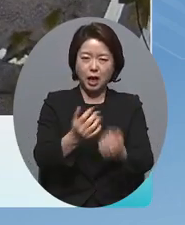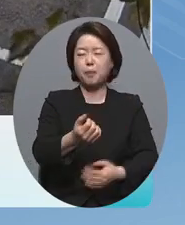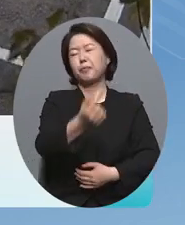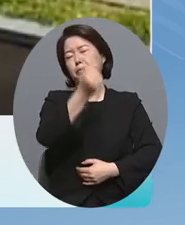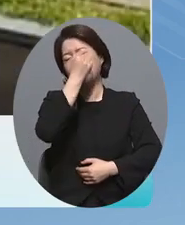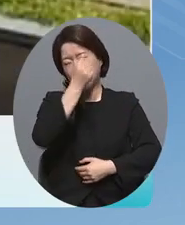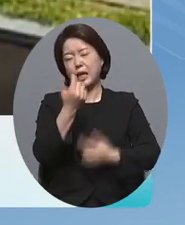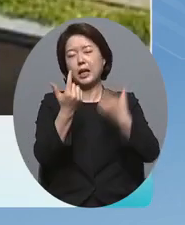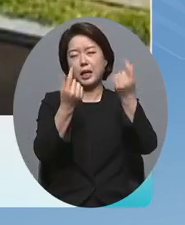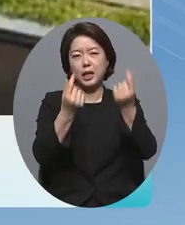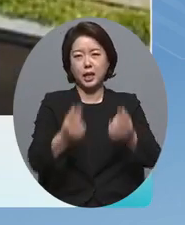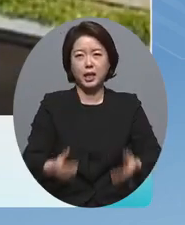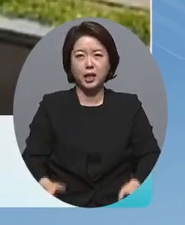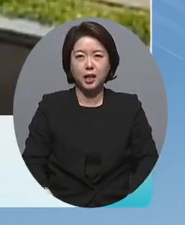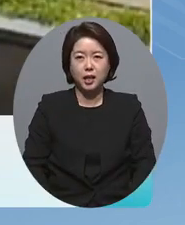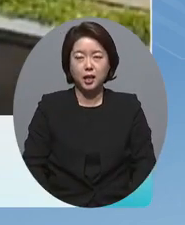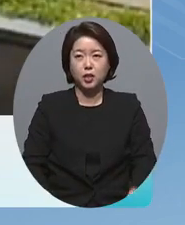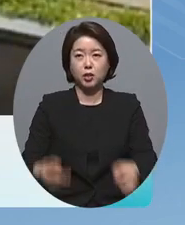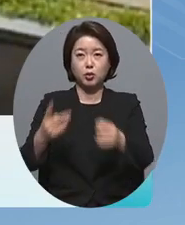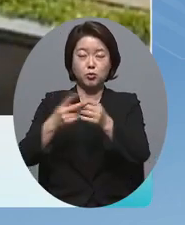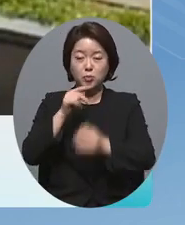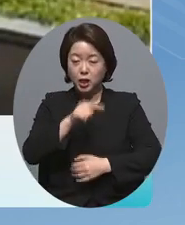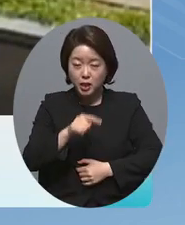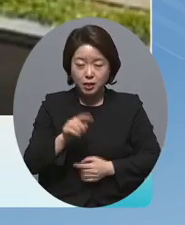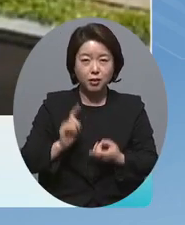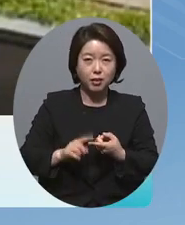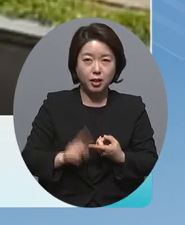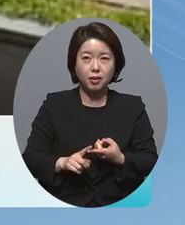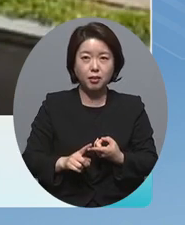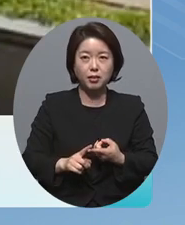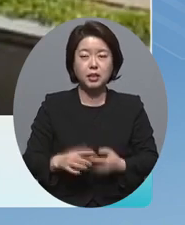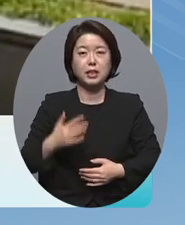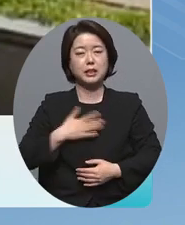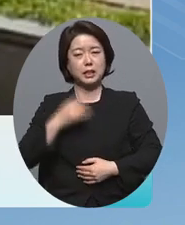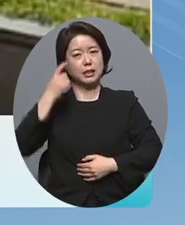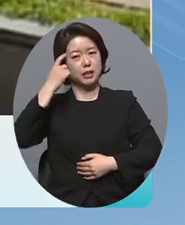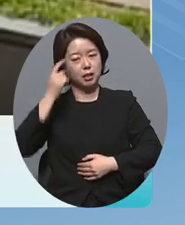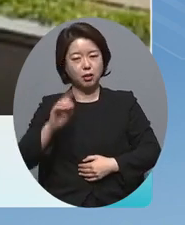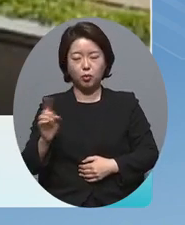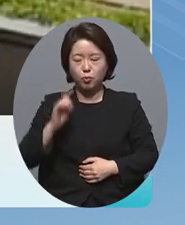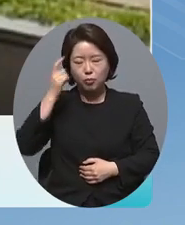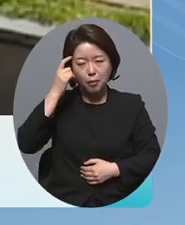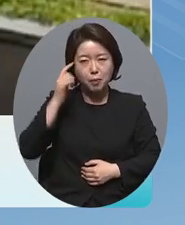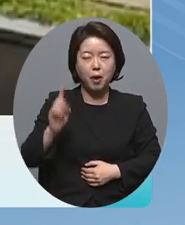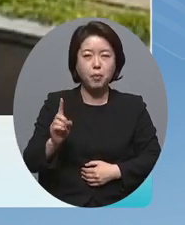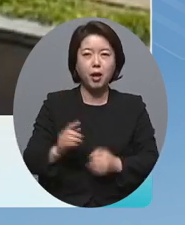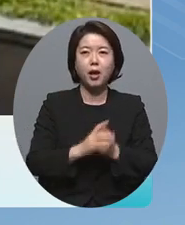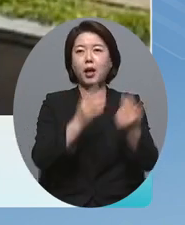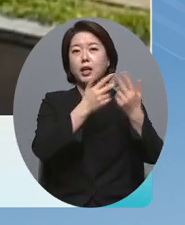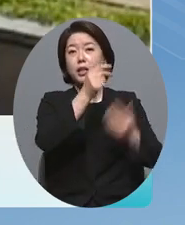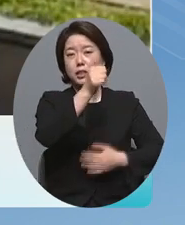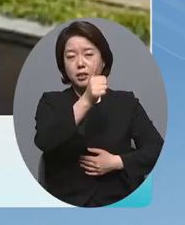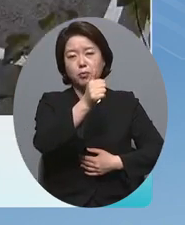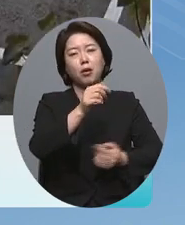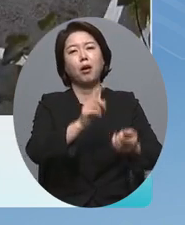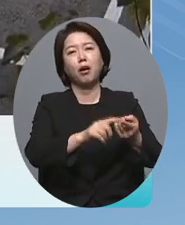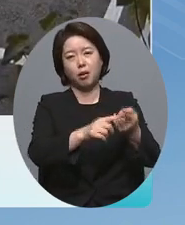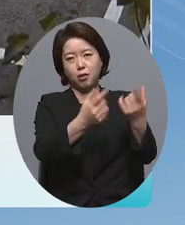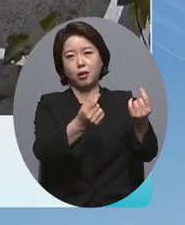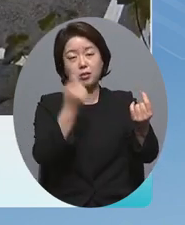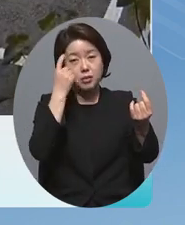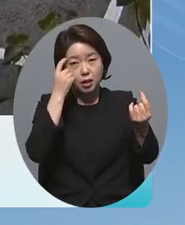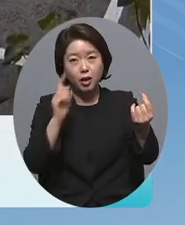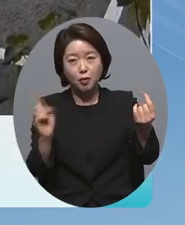저는 보여져요. 네. 그다음에 두 번째 이 지점은 제가 생각해도 참 왜 그랬을까. 역시 이재명 대표답다라는 생각이 드는